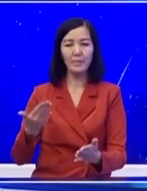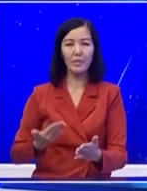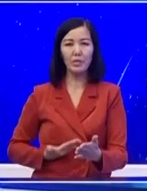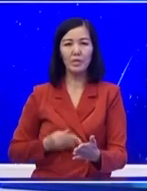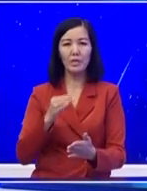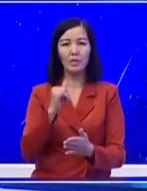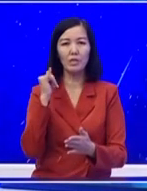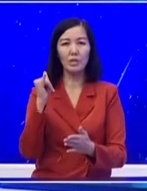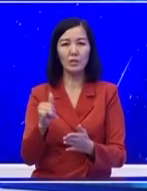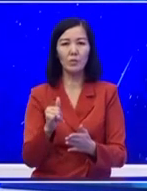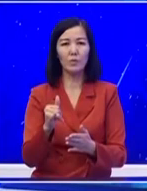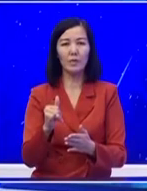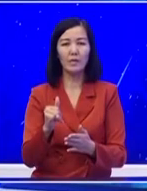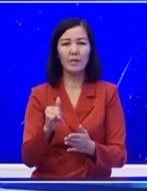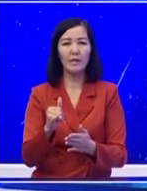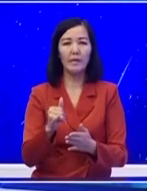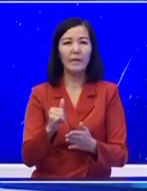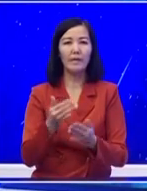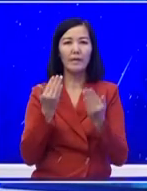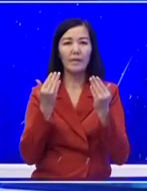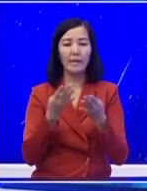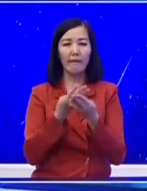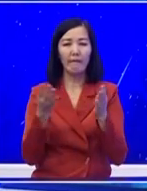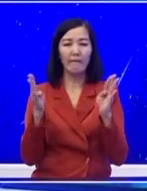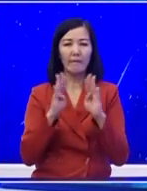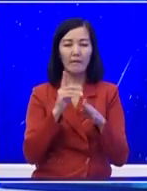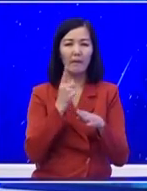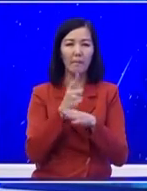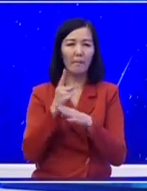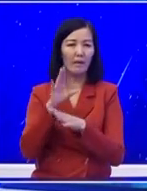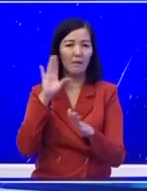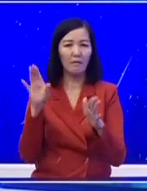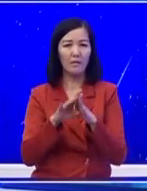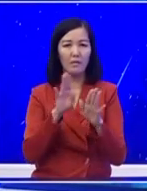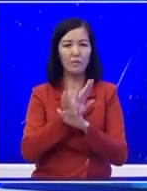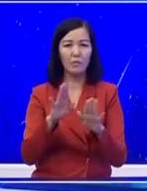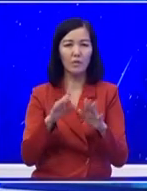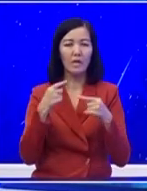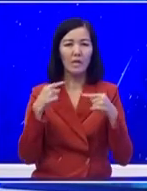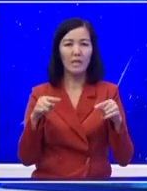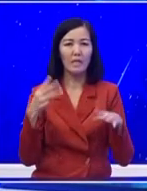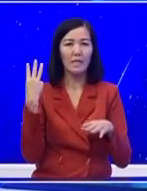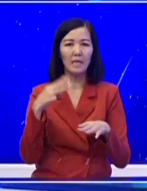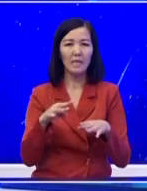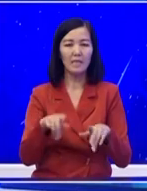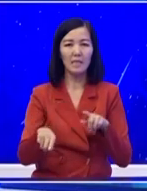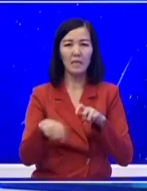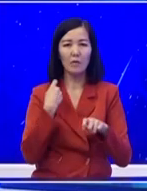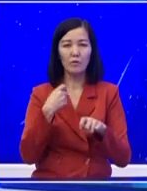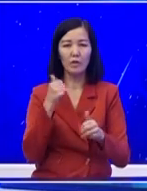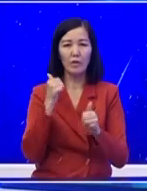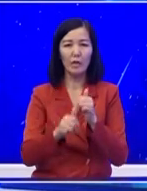Продолжаем выпуск. Жители края ЖТСУ не придерживаются рекомендованных карантинных мер. Порядка 30 различных нарушений выявляет ежедневно